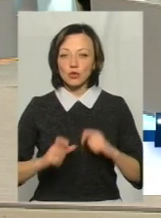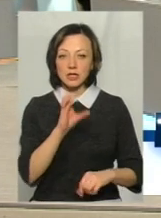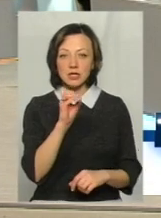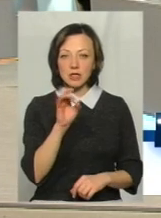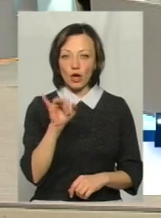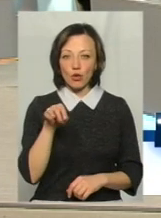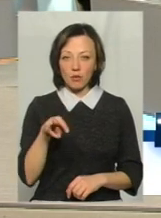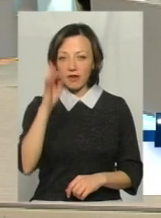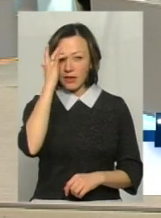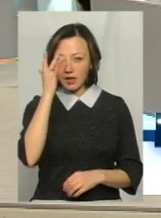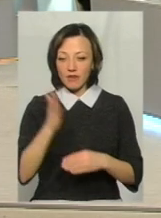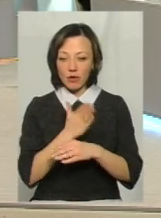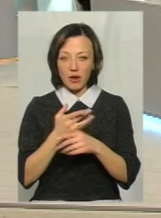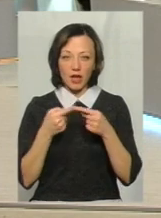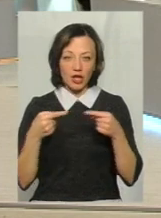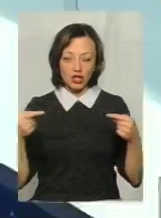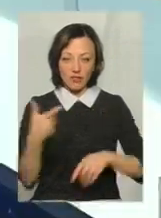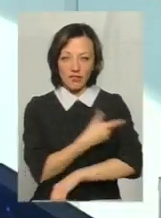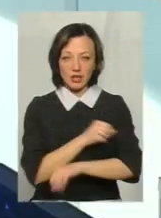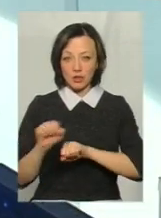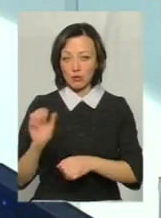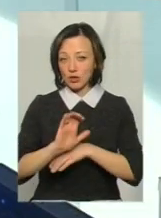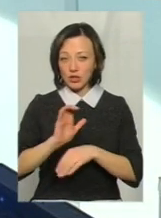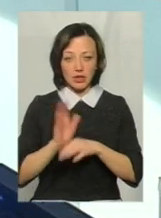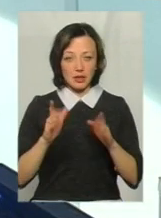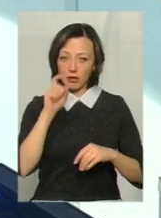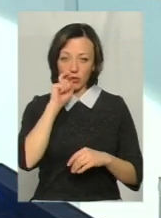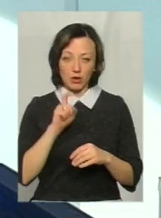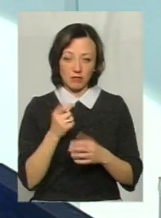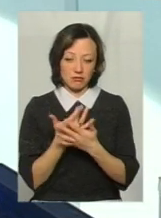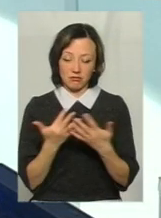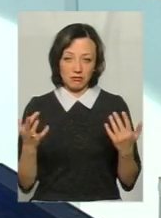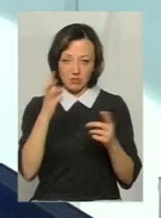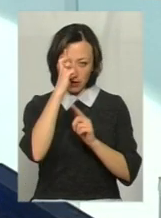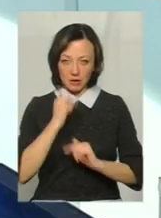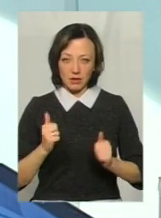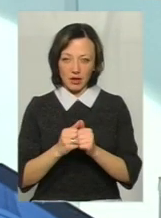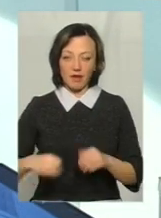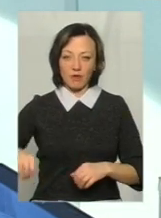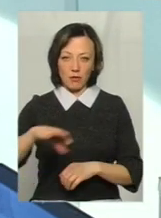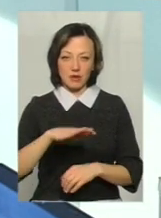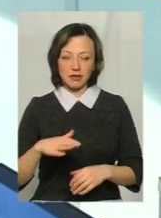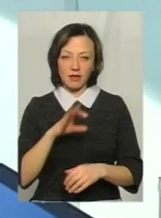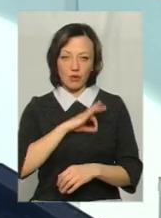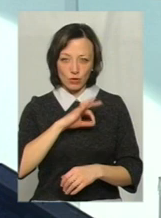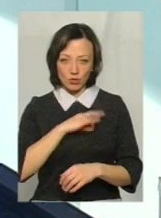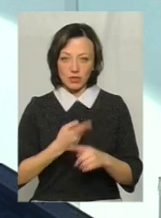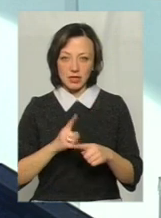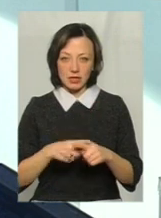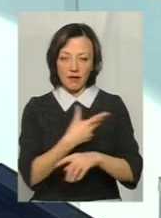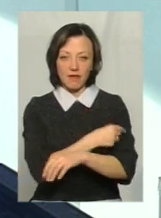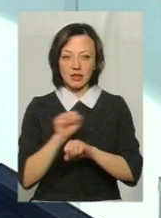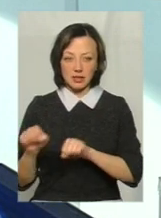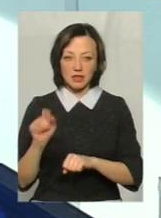виробляє вакцину і інші вакцини, які постачають не тільки в Україну. А дуже в багато європейських держав вона використовується, ця вакцина